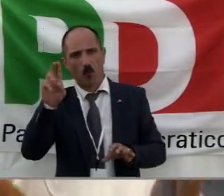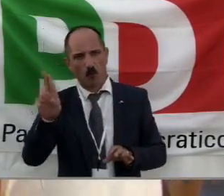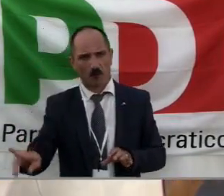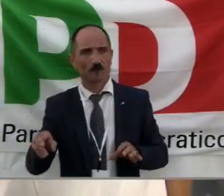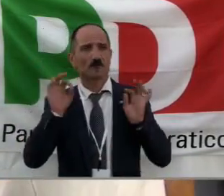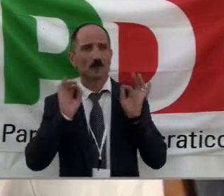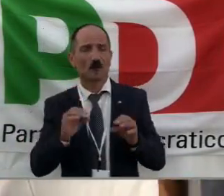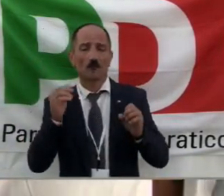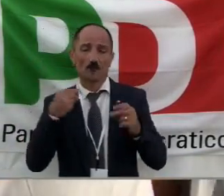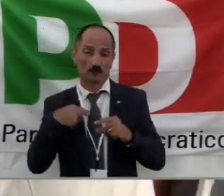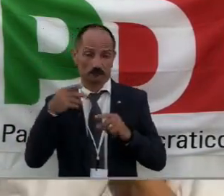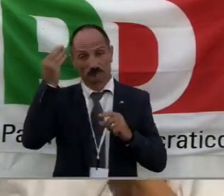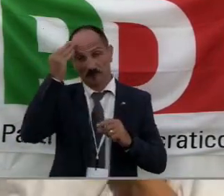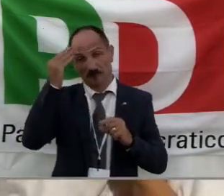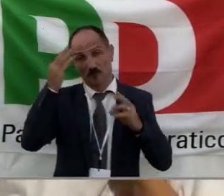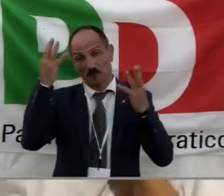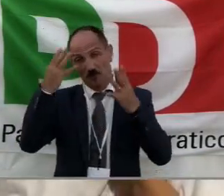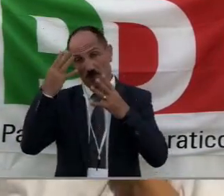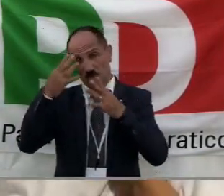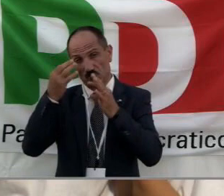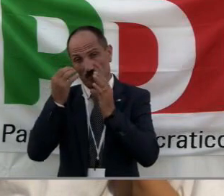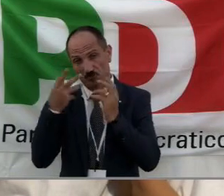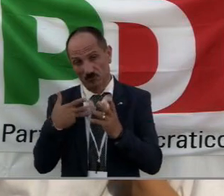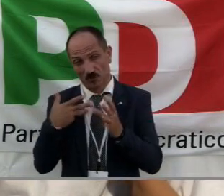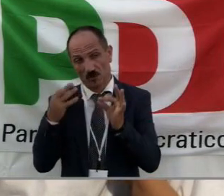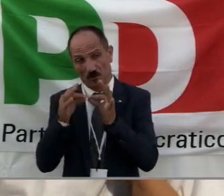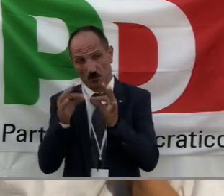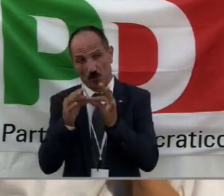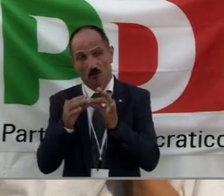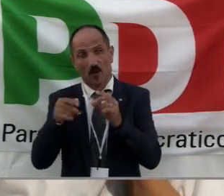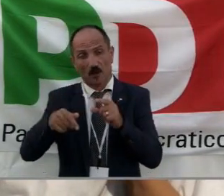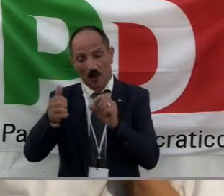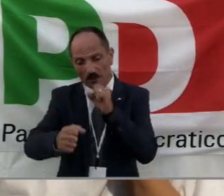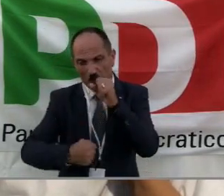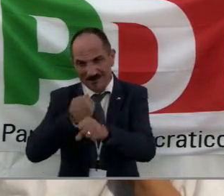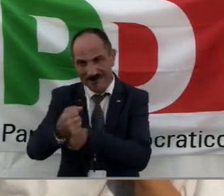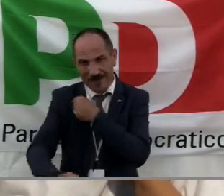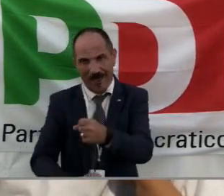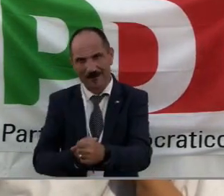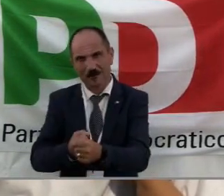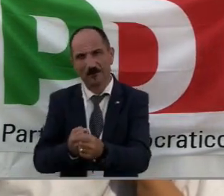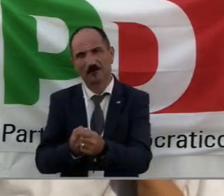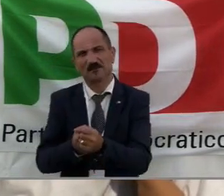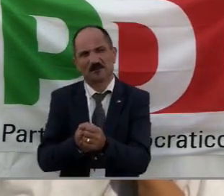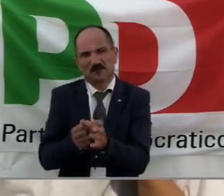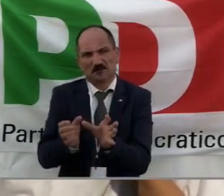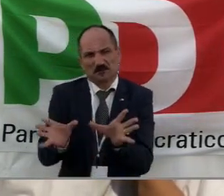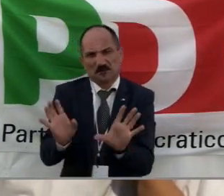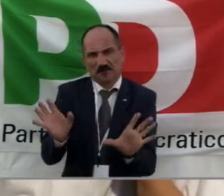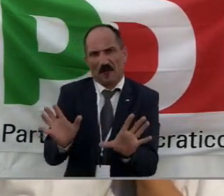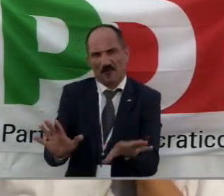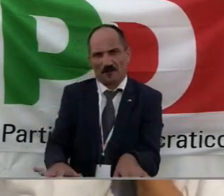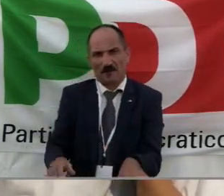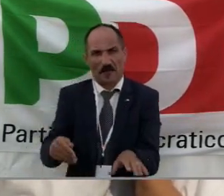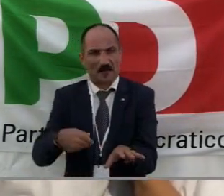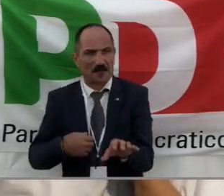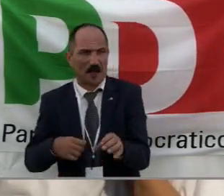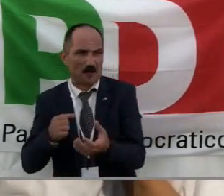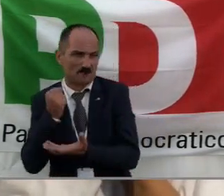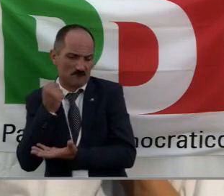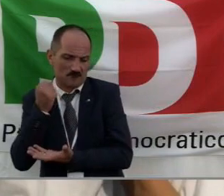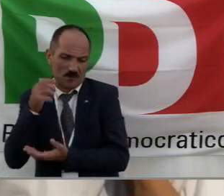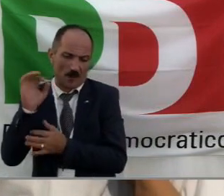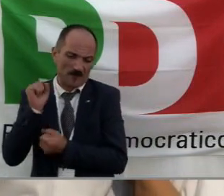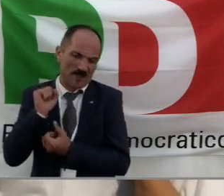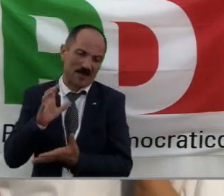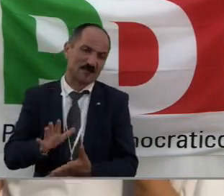che abbia ragione a dire che in questi anni c'è stata un'avidità del capitalismo che